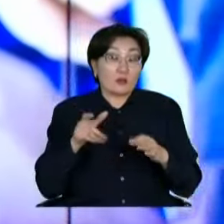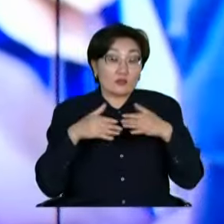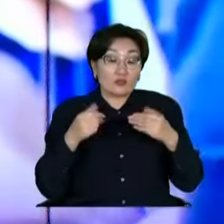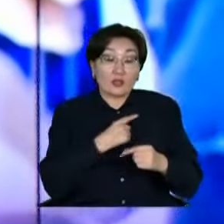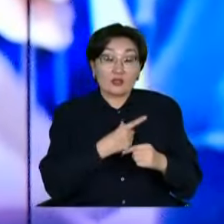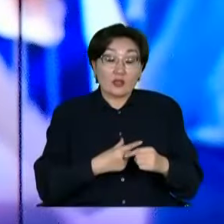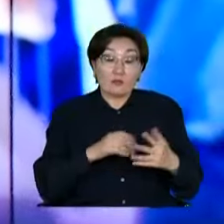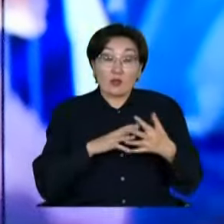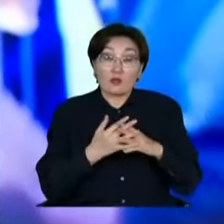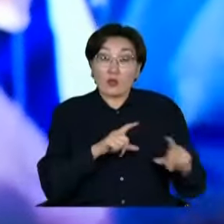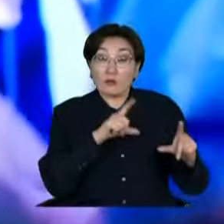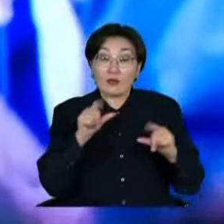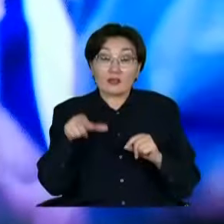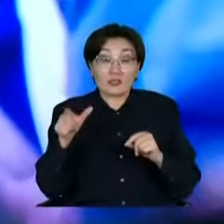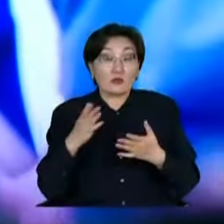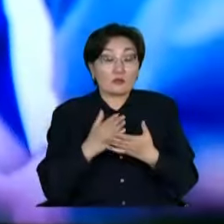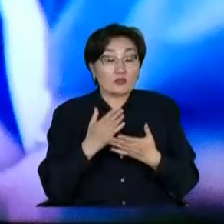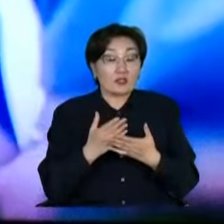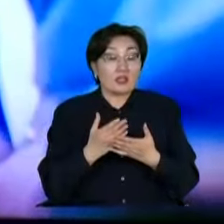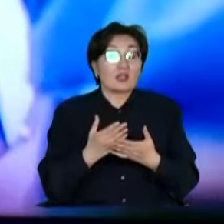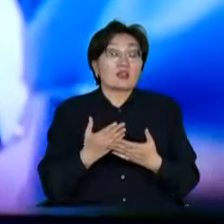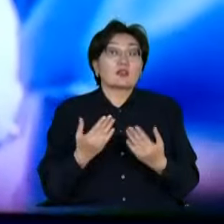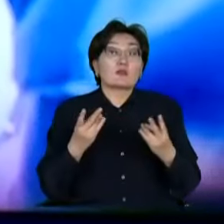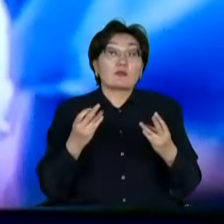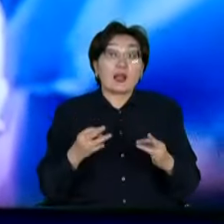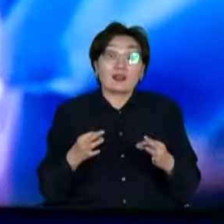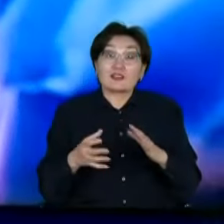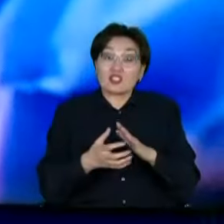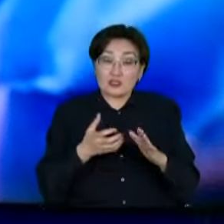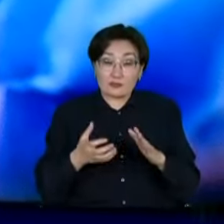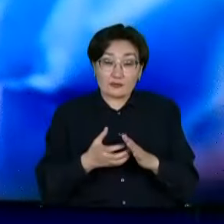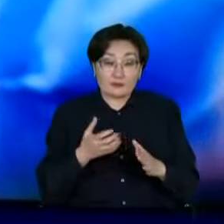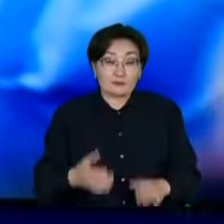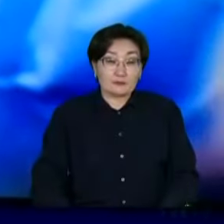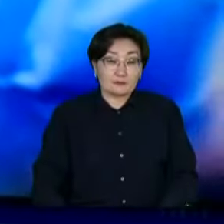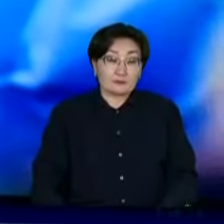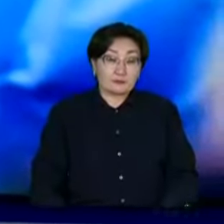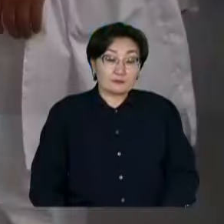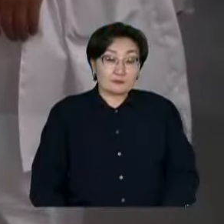барғандар жоқ емес, бірақ бас ауырғандардың басынан сипауға жетпейді бәрі. Айолым Көлжігіттің сюжетін көріңіз.